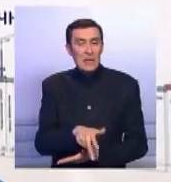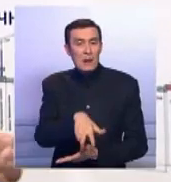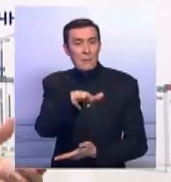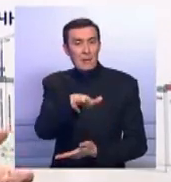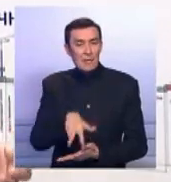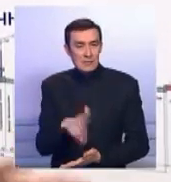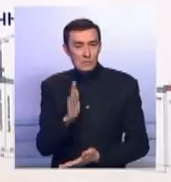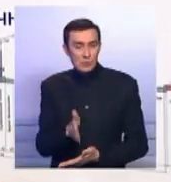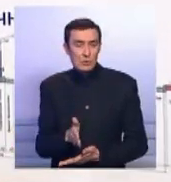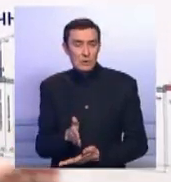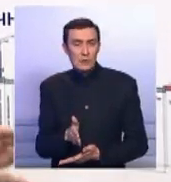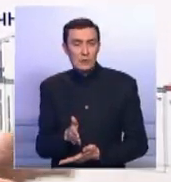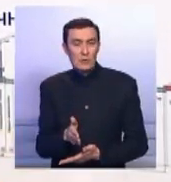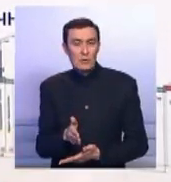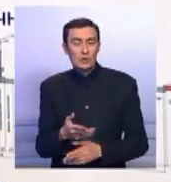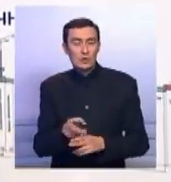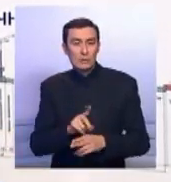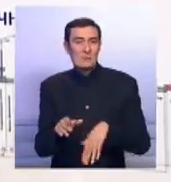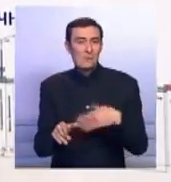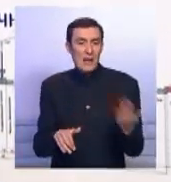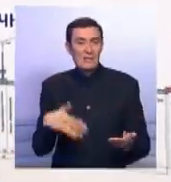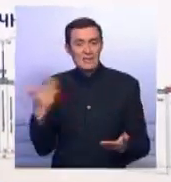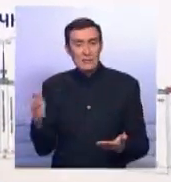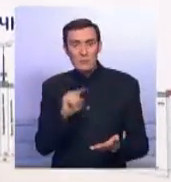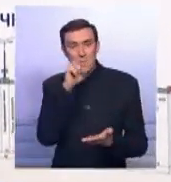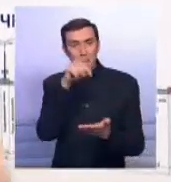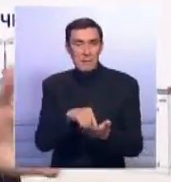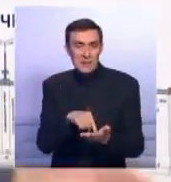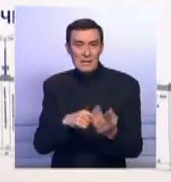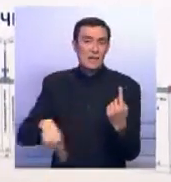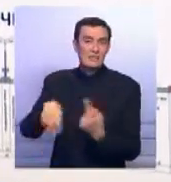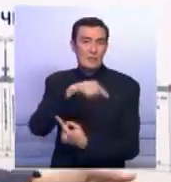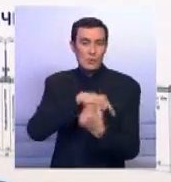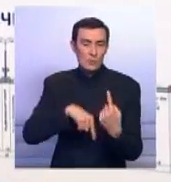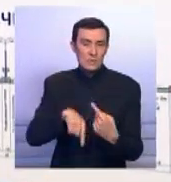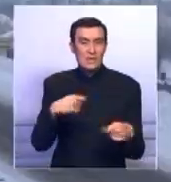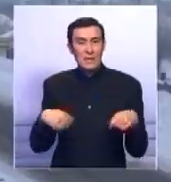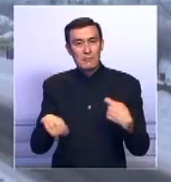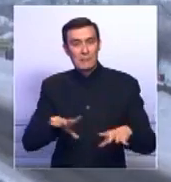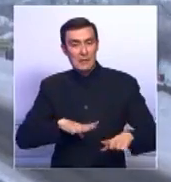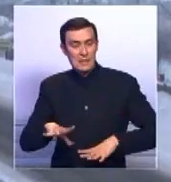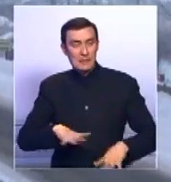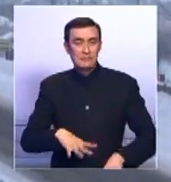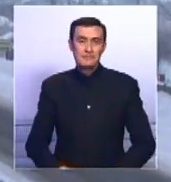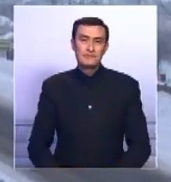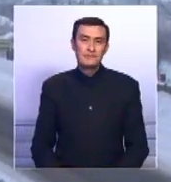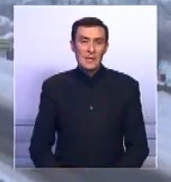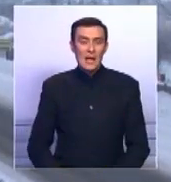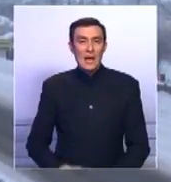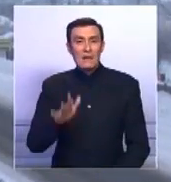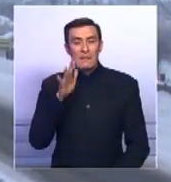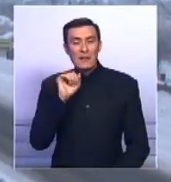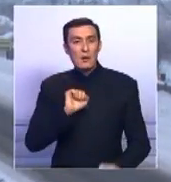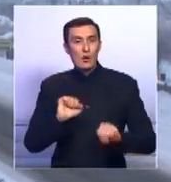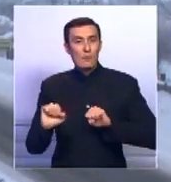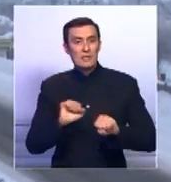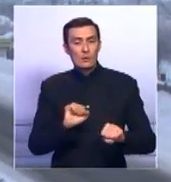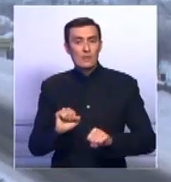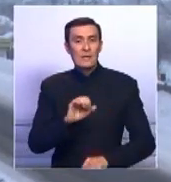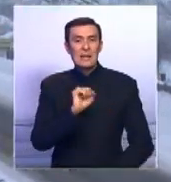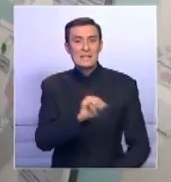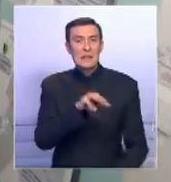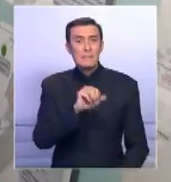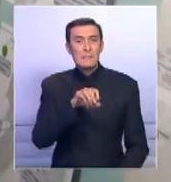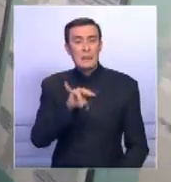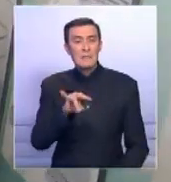слева они будут работать на то, чтобы заехать, развернуться на рынке, на это. Во время рабочего визита Аскар